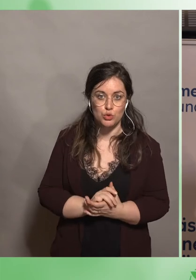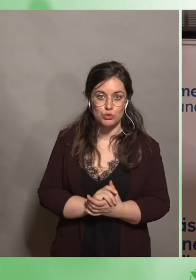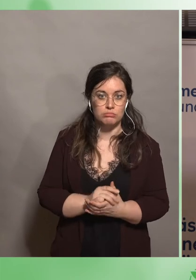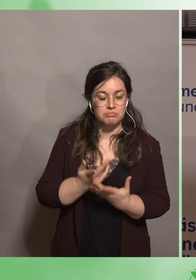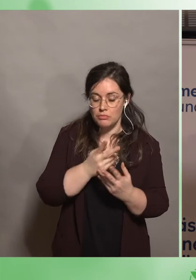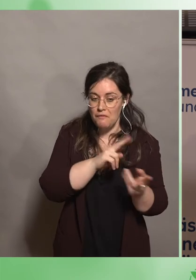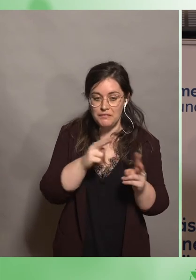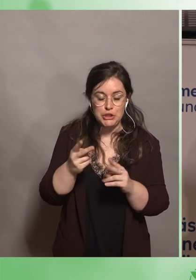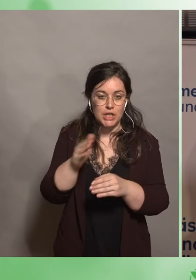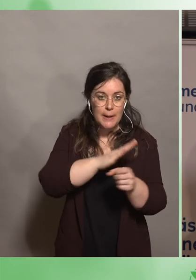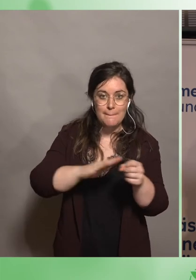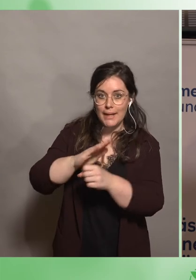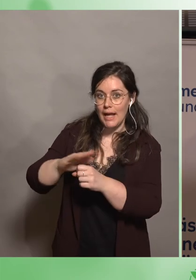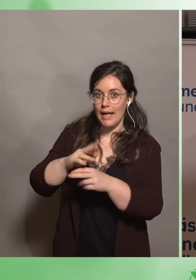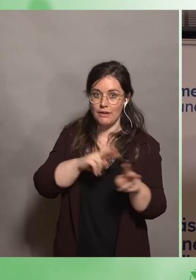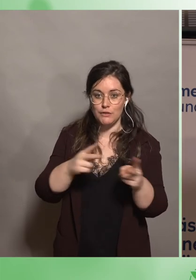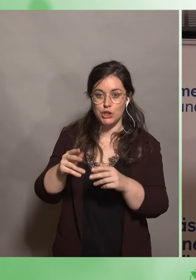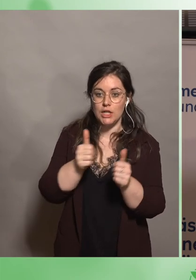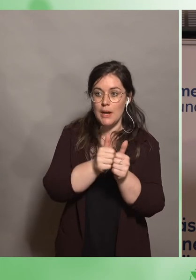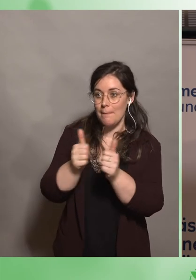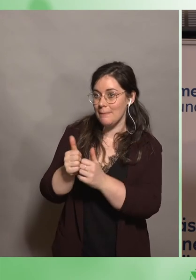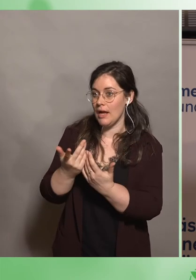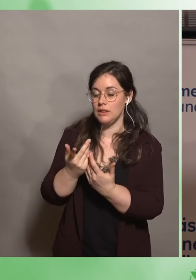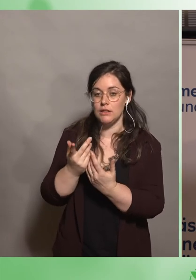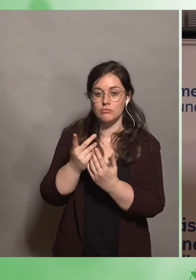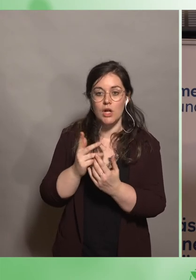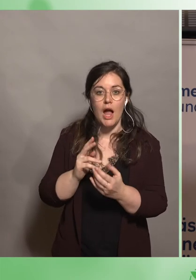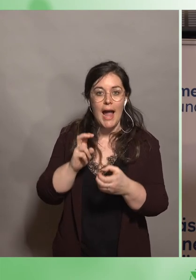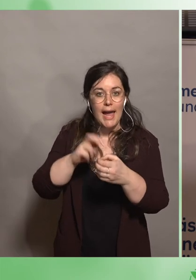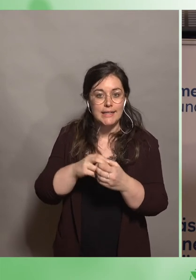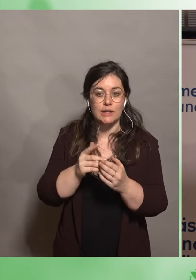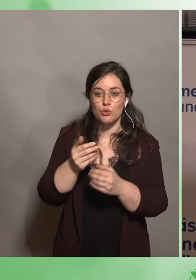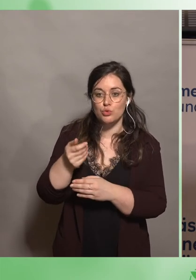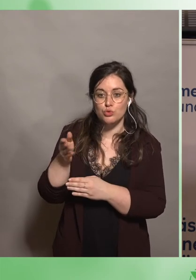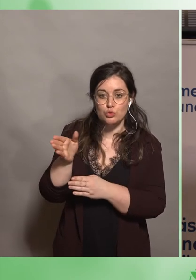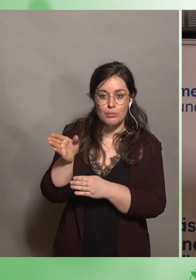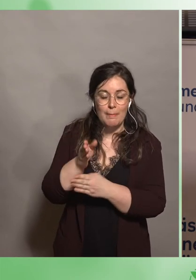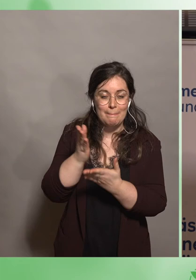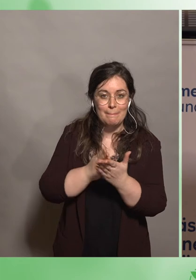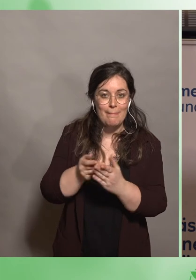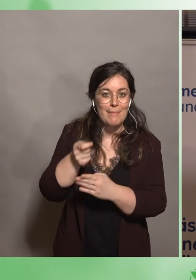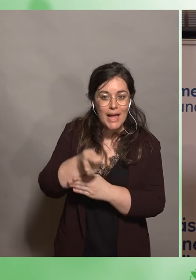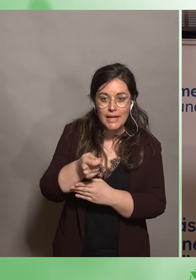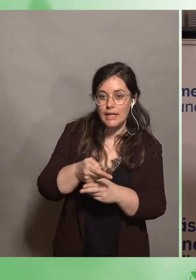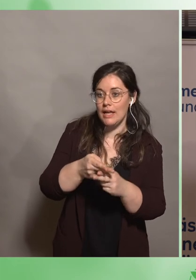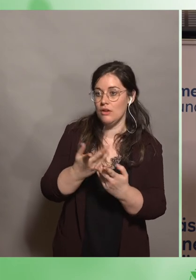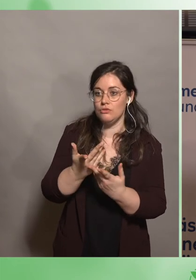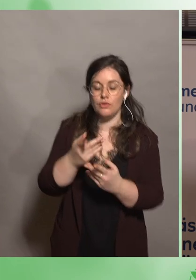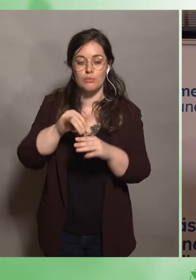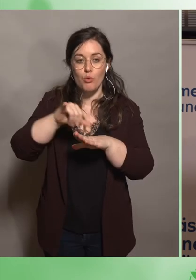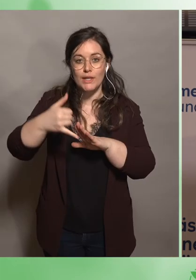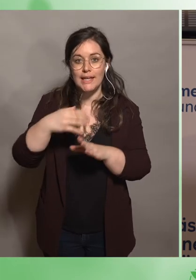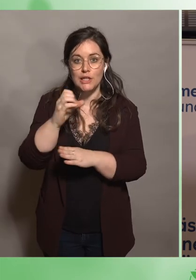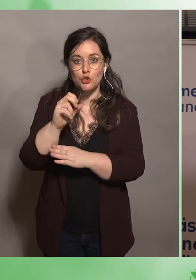unterschiedlichsten Bereichen mit den unterschiedlichsten Partnern. Das sind jetzt Eingliederungsbeihilfen direkt an den Unternehmen. Das sind Projekte wie Null Handicap. Das